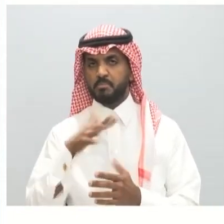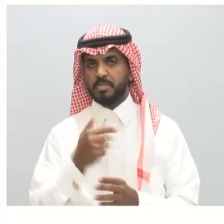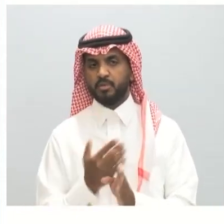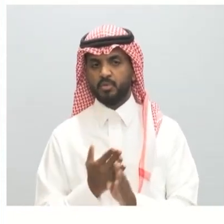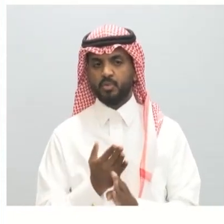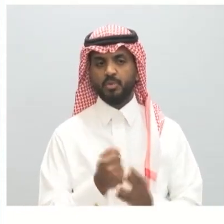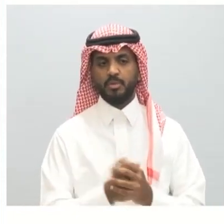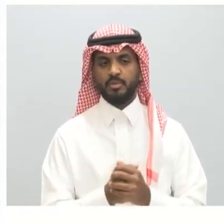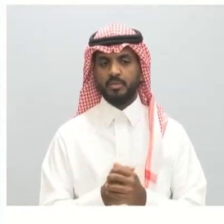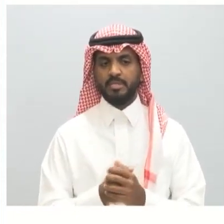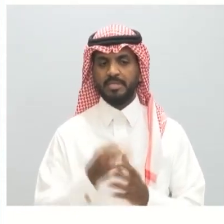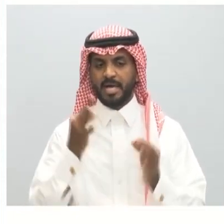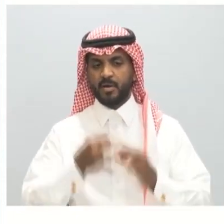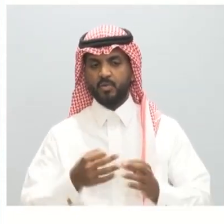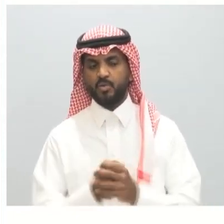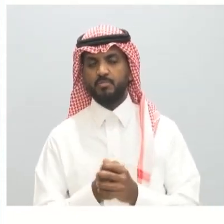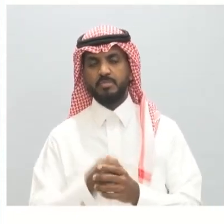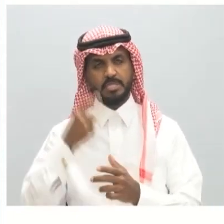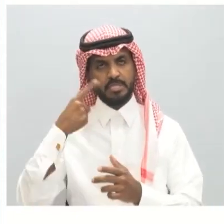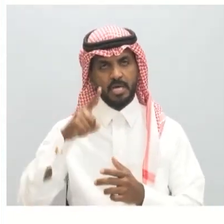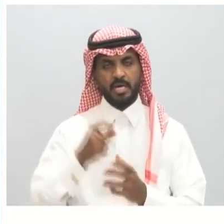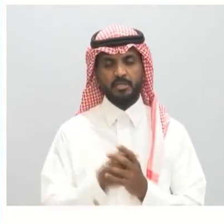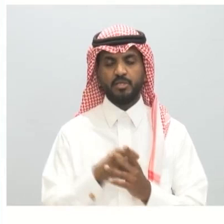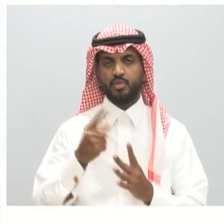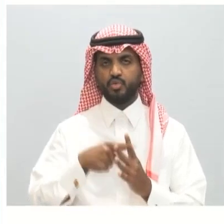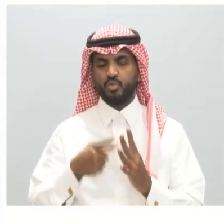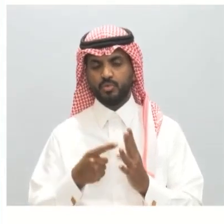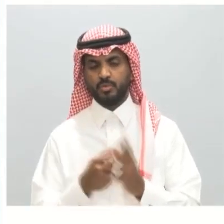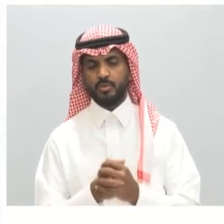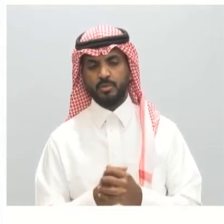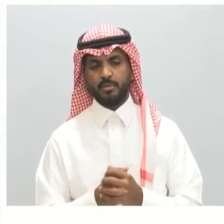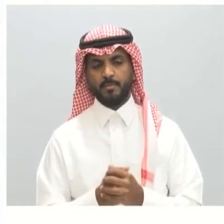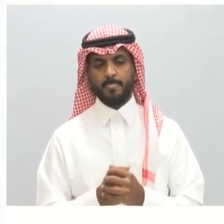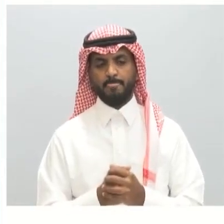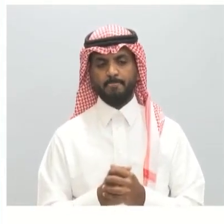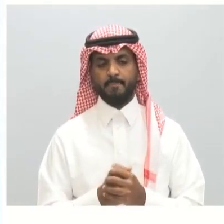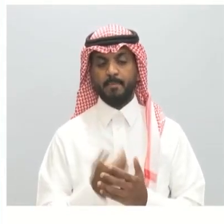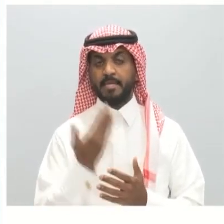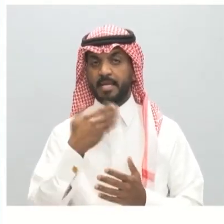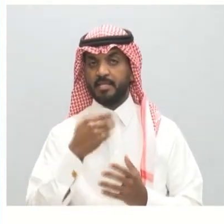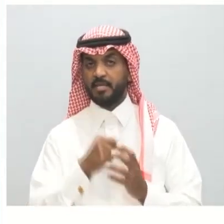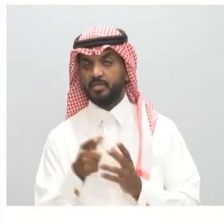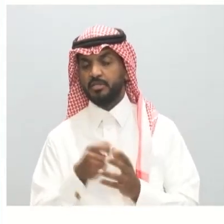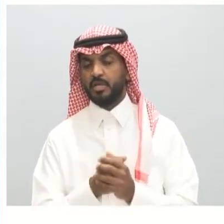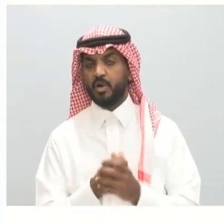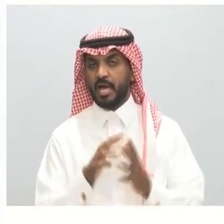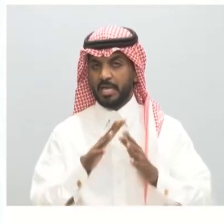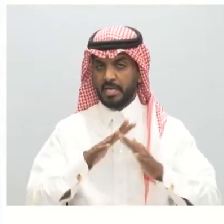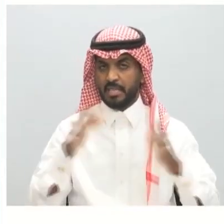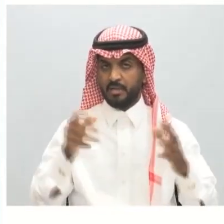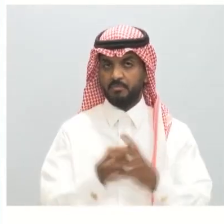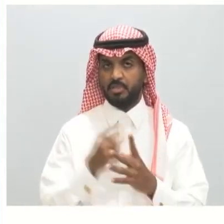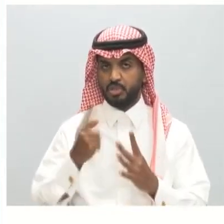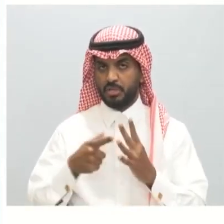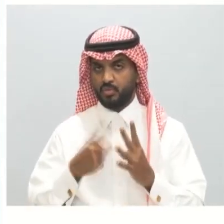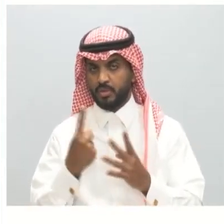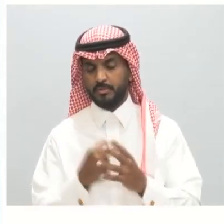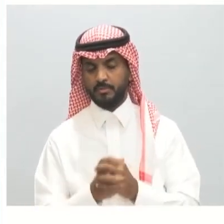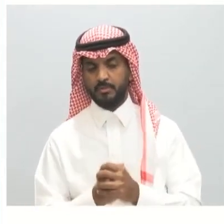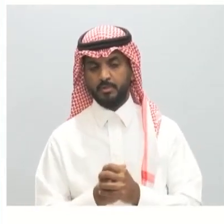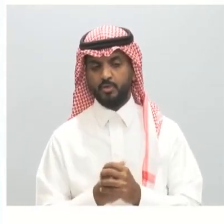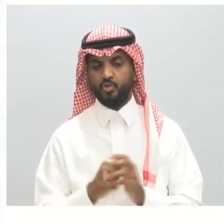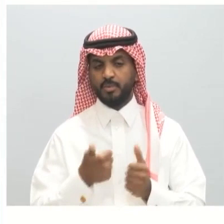ابسط الطرق للتحقق من صحه الشروط ايضا عندما تحتاج الى التحقق من اكثر من شرط واحد